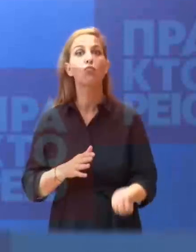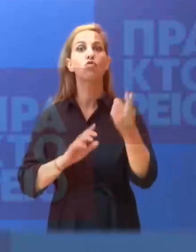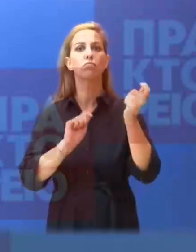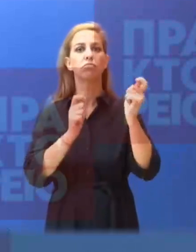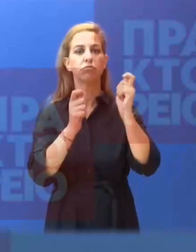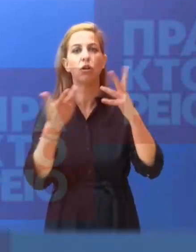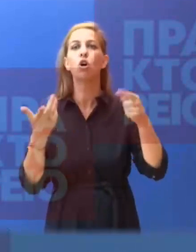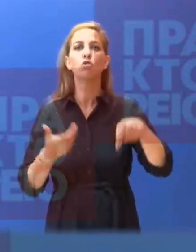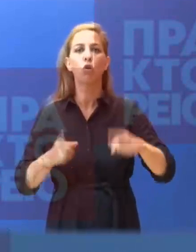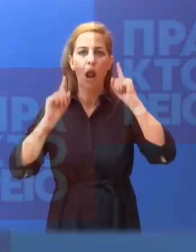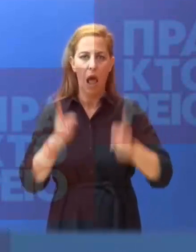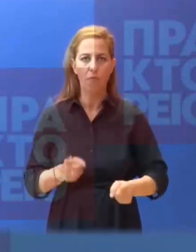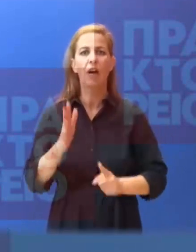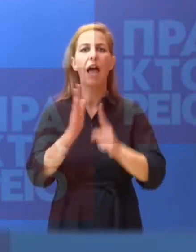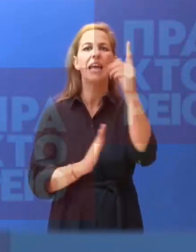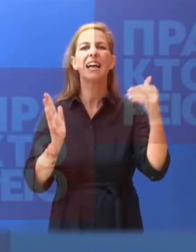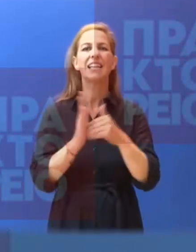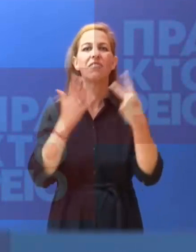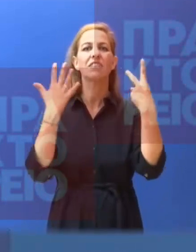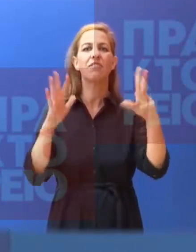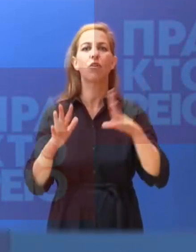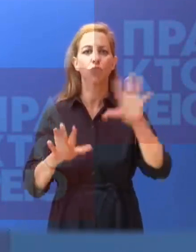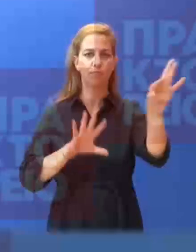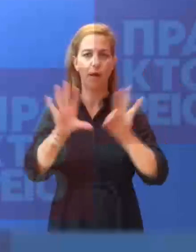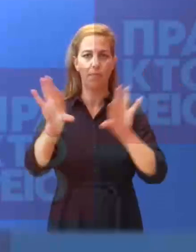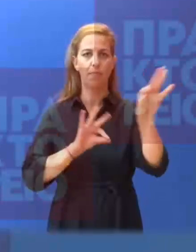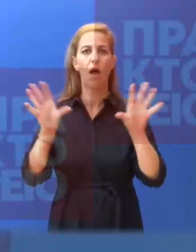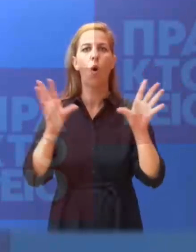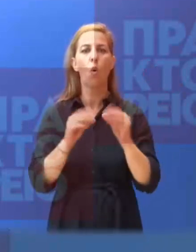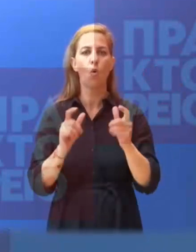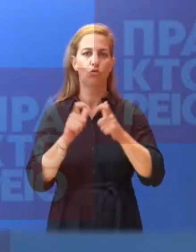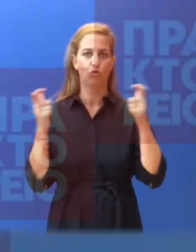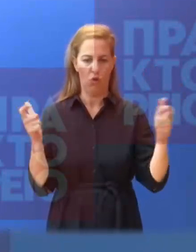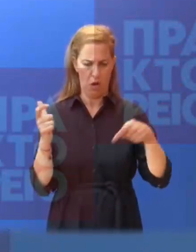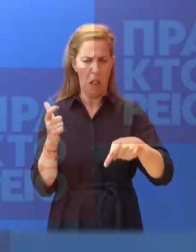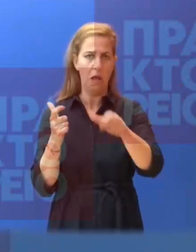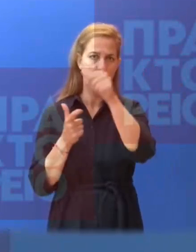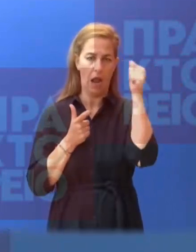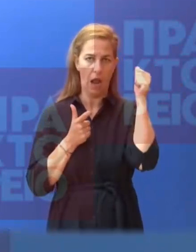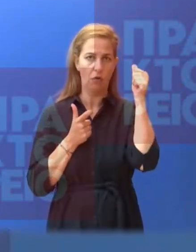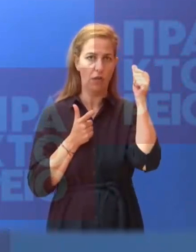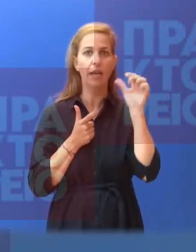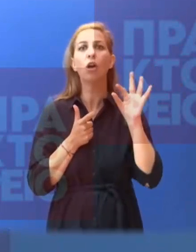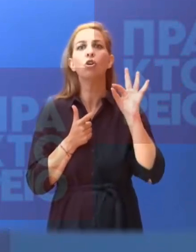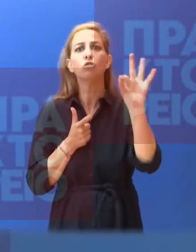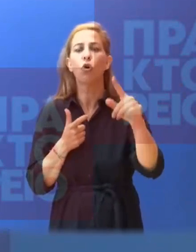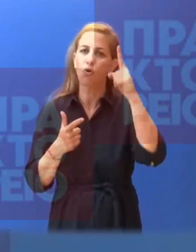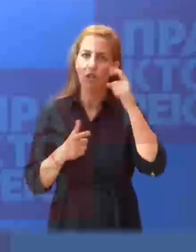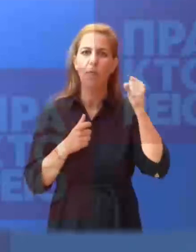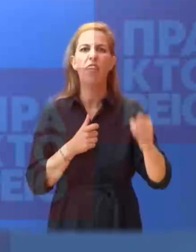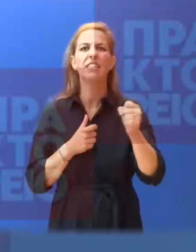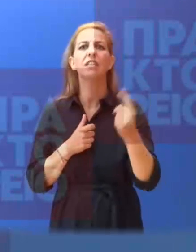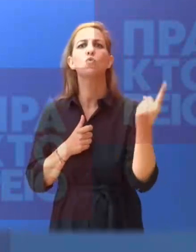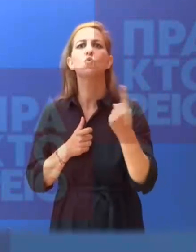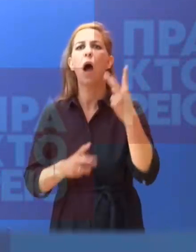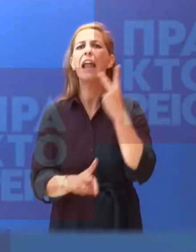για 11.700 μόνιμους διορισμούς εκπαιδευτικών στη γενική εκπαίδευση μέσα στο καλοκαίρι, προκειμένου να καλυφθούν ανάγκες που μέχρι σήμερα